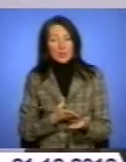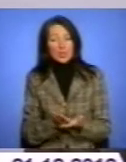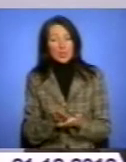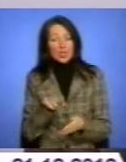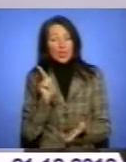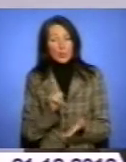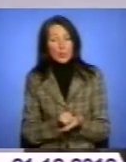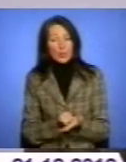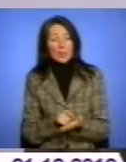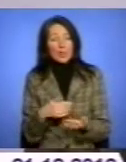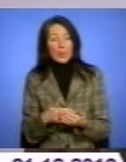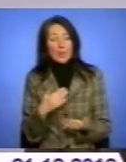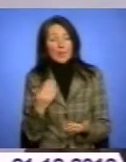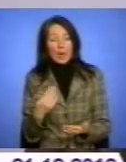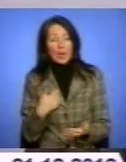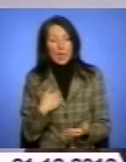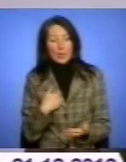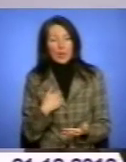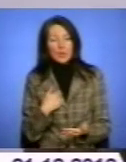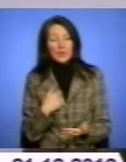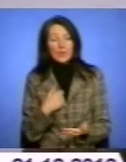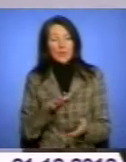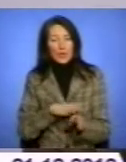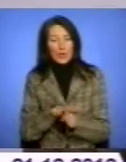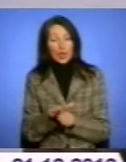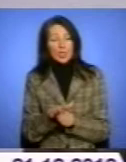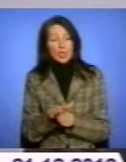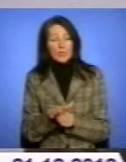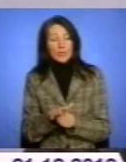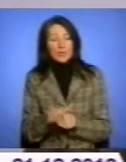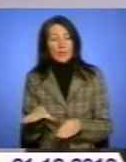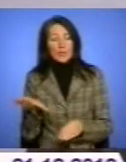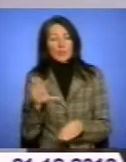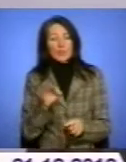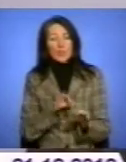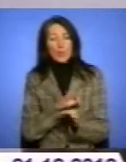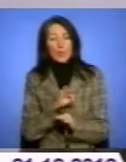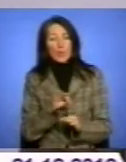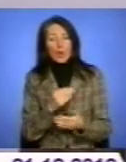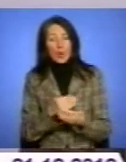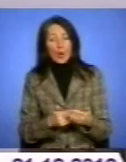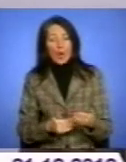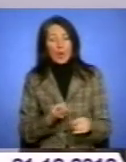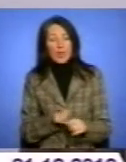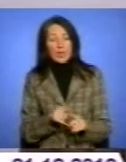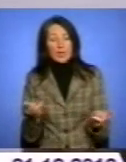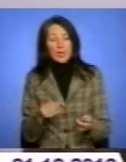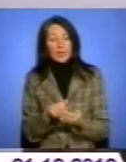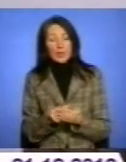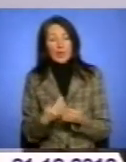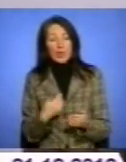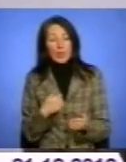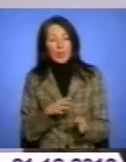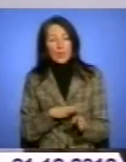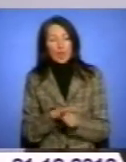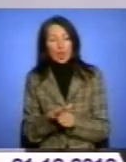зобов'язання перед вами ми виконали. Всі проекти і програми, які подавалися до нас на конкурс, ми